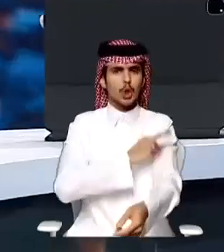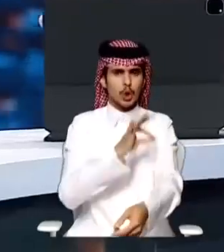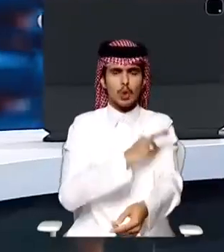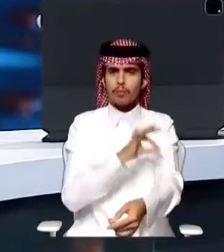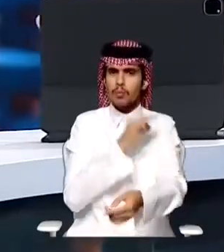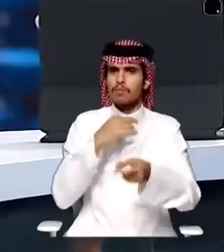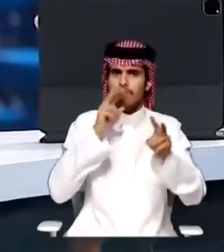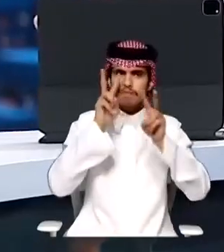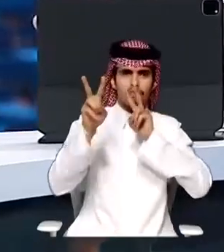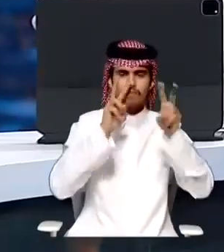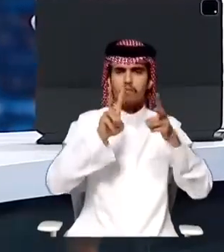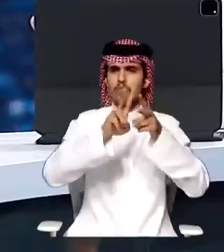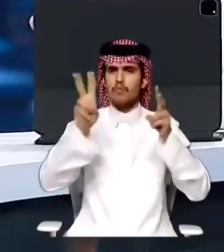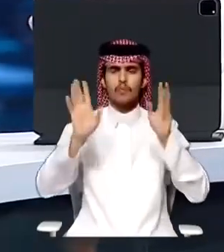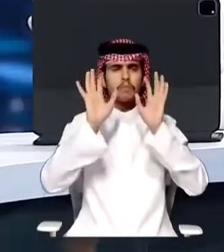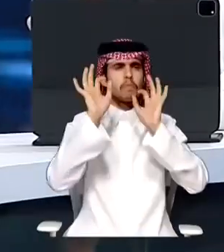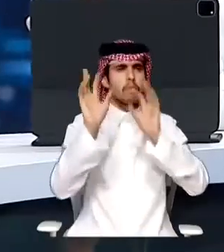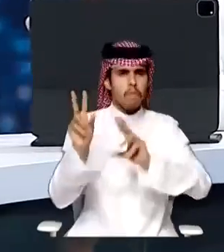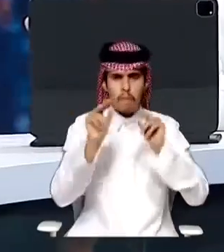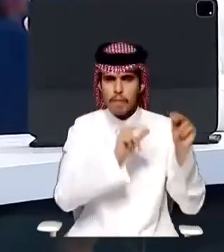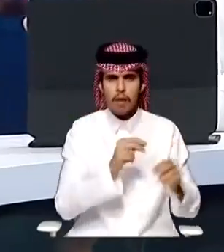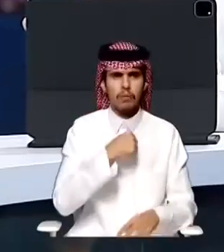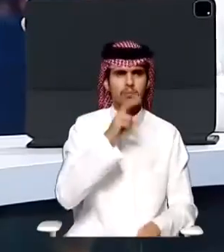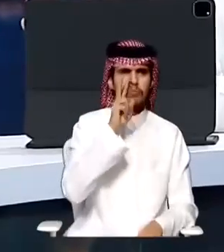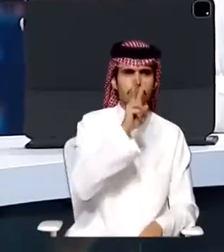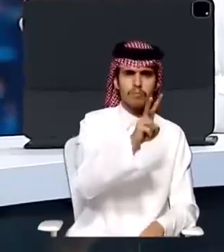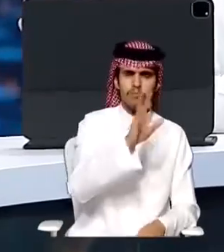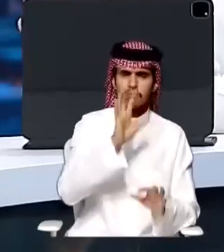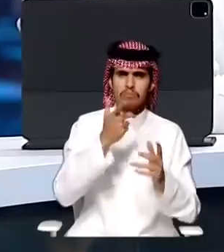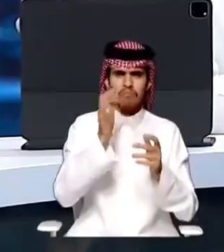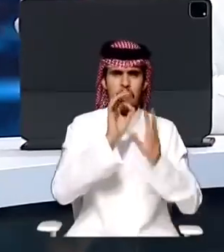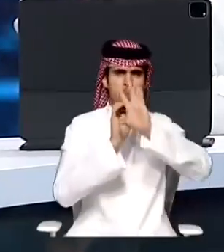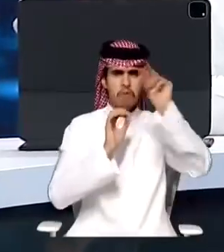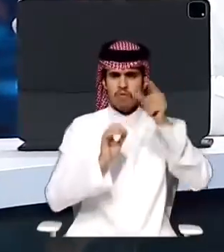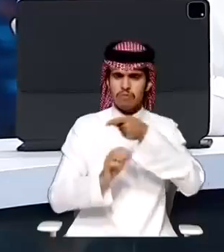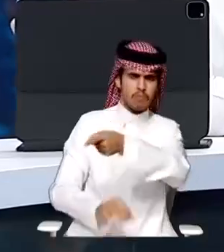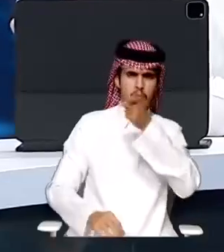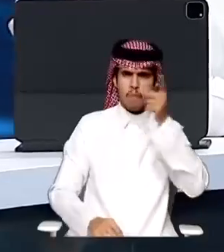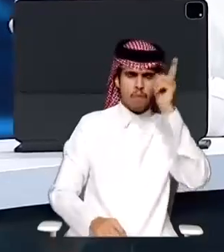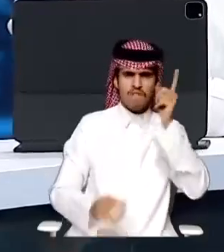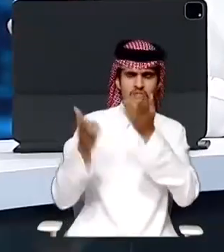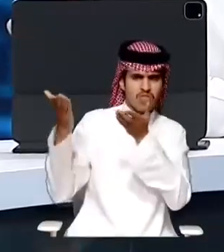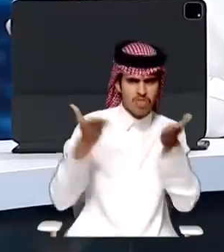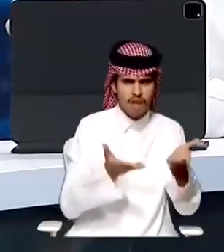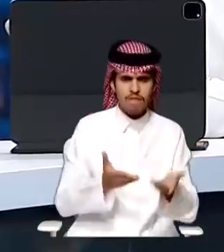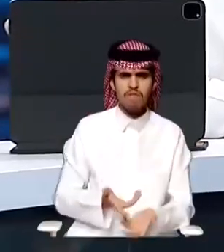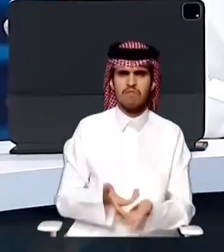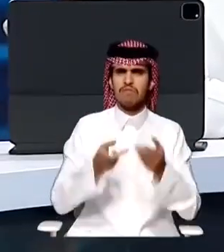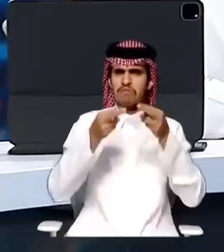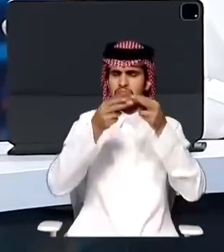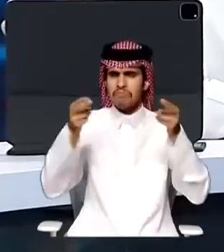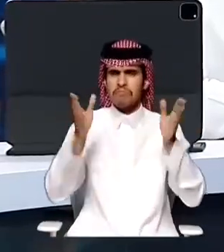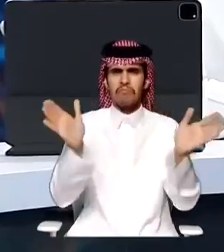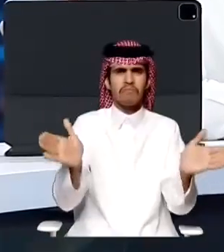التجارب قد يكون مثلا بعض المحتوى غير مفهوم للضيف هذا يعني تكون يعني